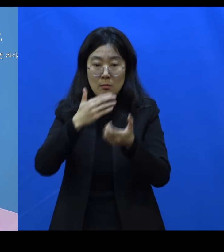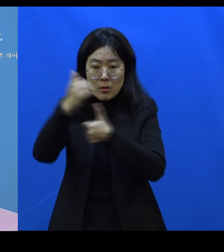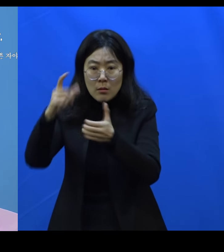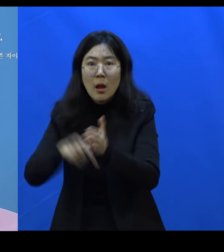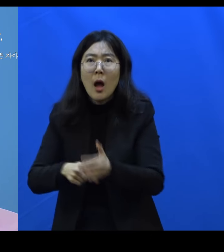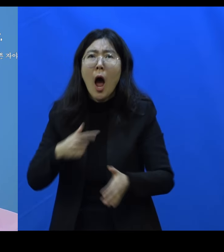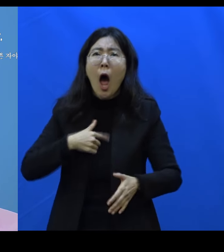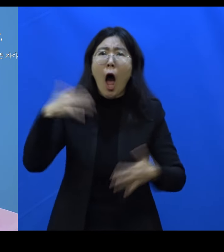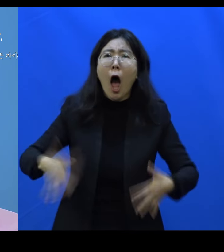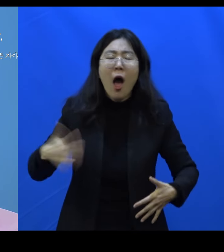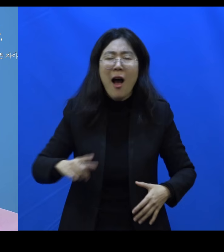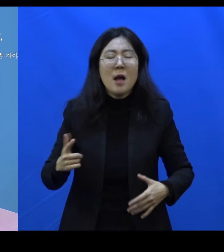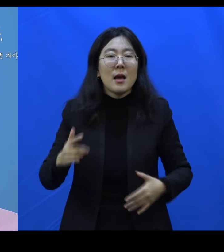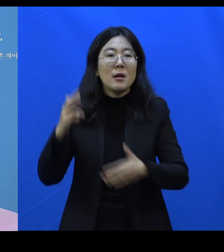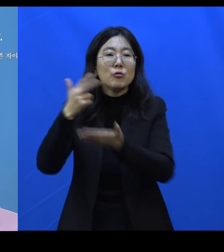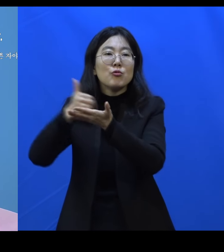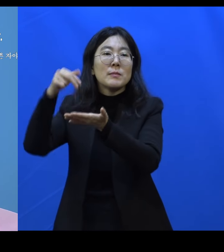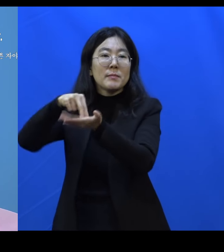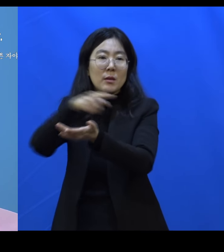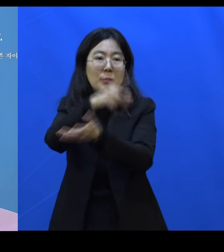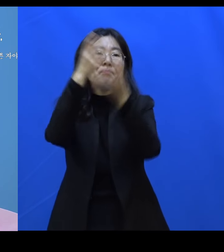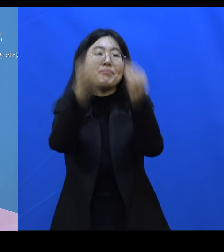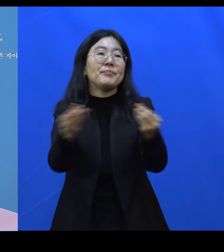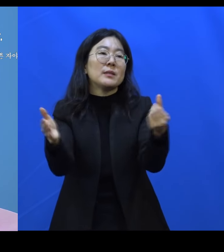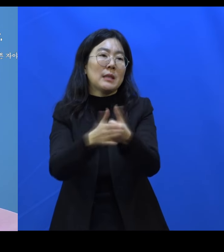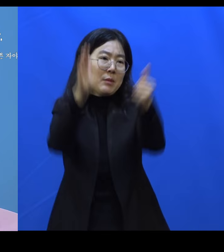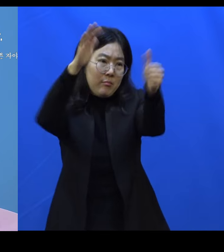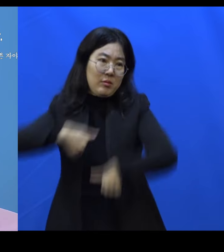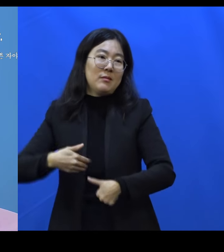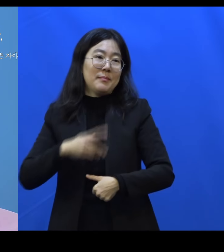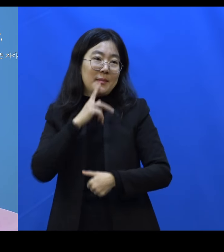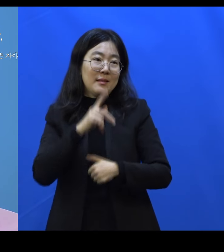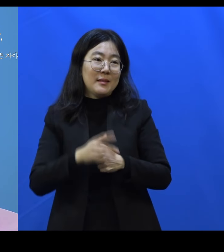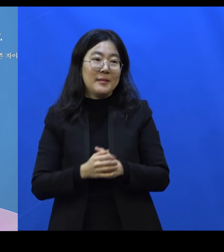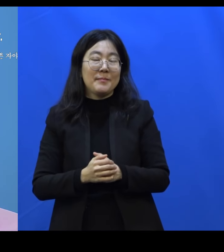두려워할 필요가 없어요. 자, 그동안 어떻게 해요?